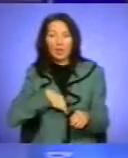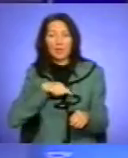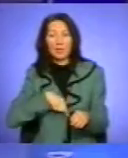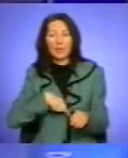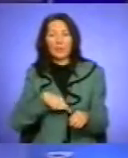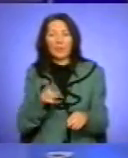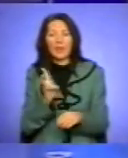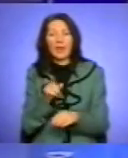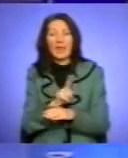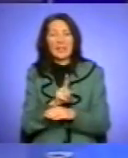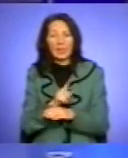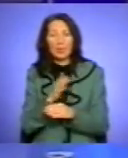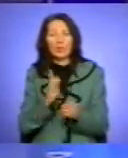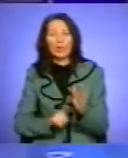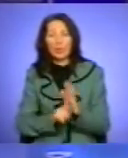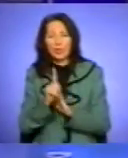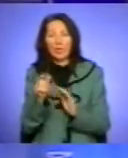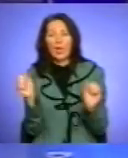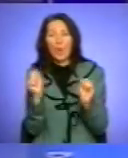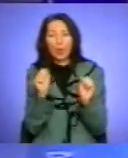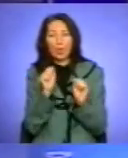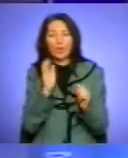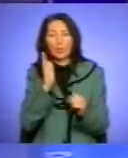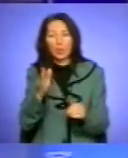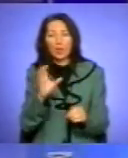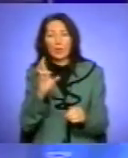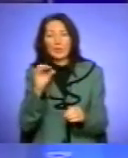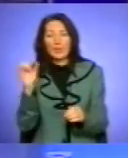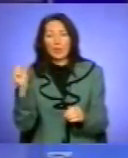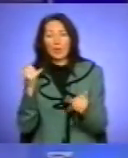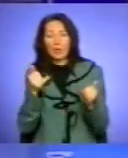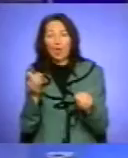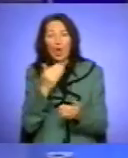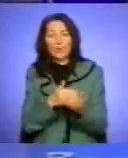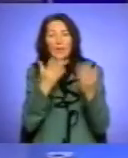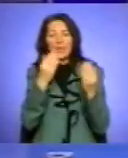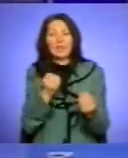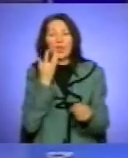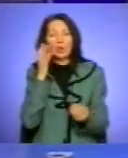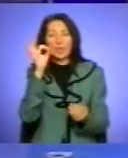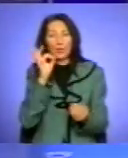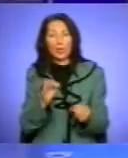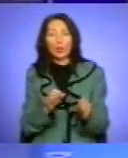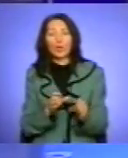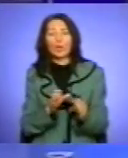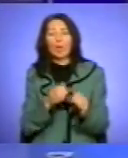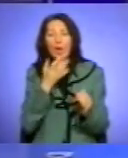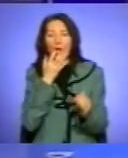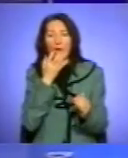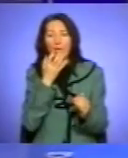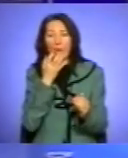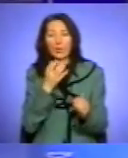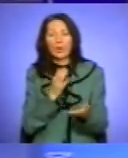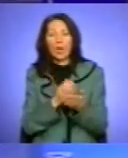На Тернопільщину йде похолодання. За прогнозами синоптиків, сьогодні останній день, коли температурний максимум заходитиме за